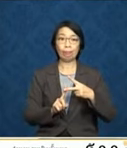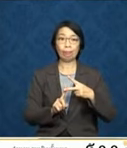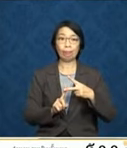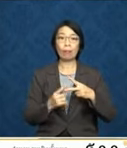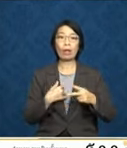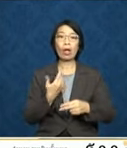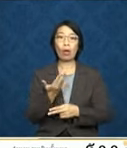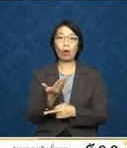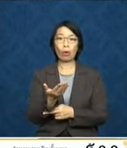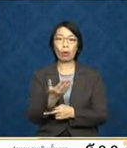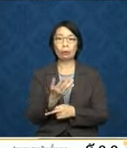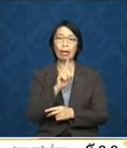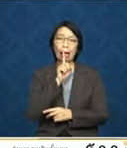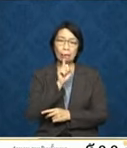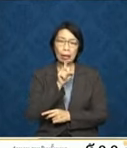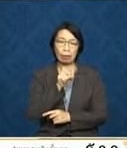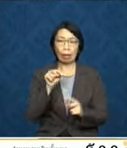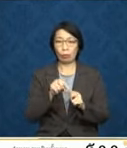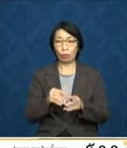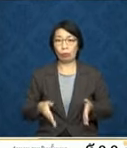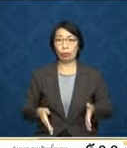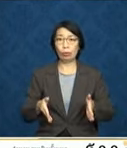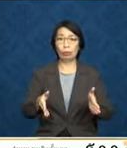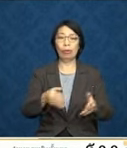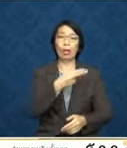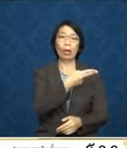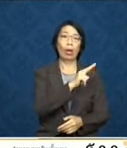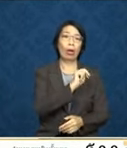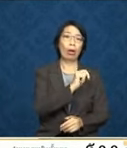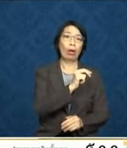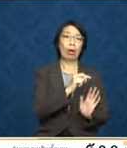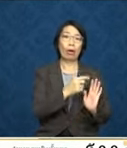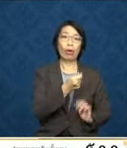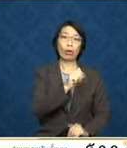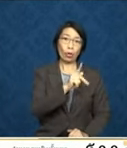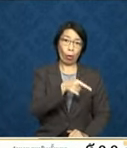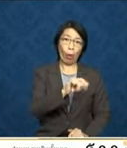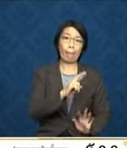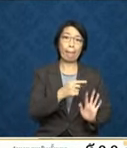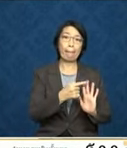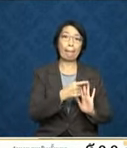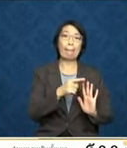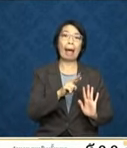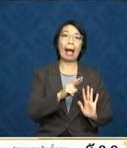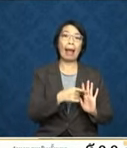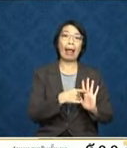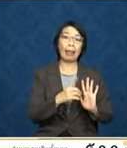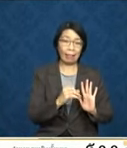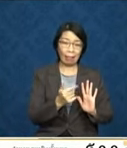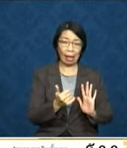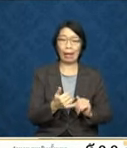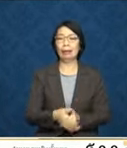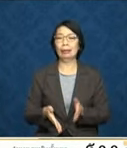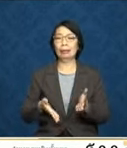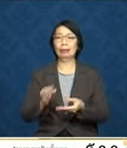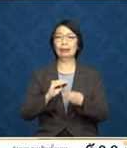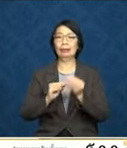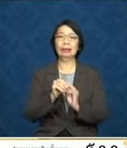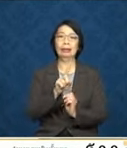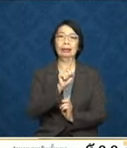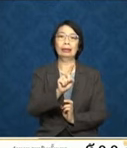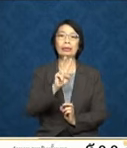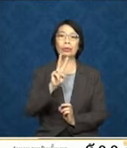ขอติดตามถนนเส้นทางหนองบัวแดงบ้านหล่นสายทางชยถนนหมายเลข10061